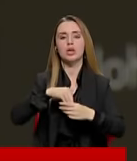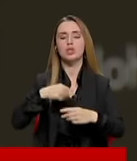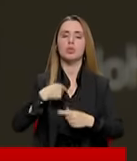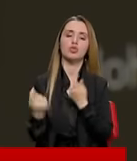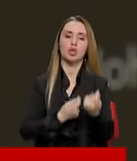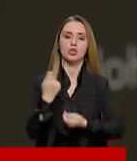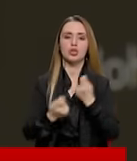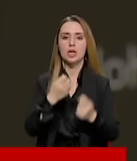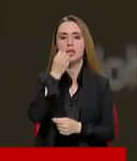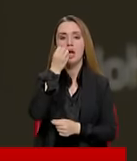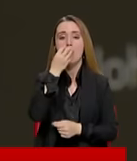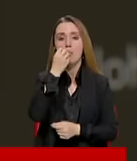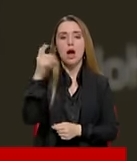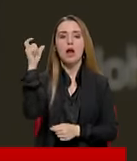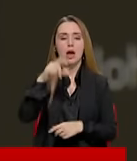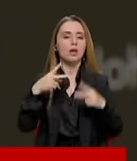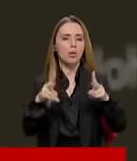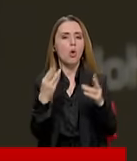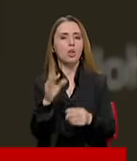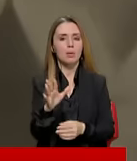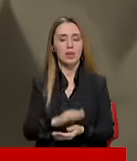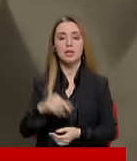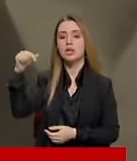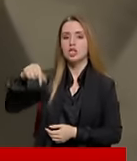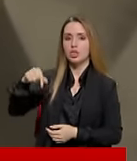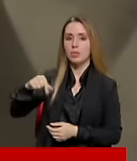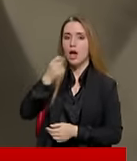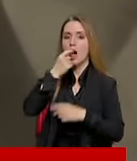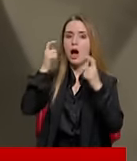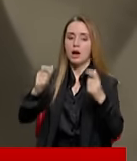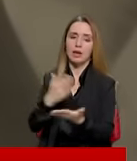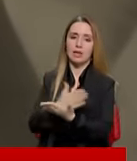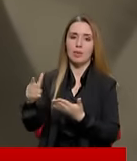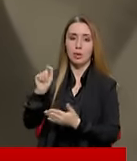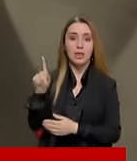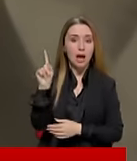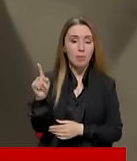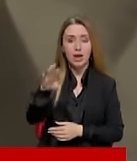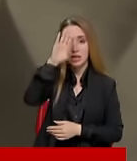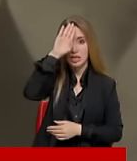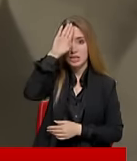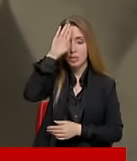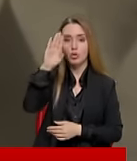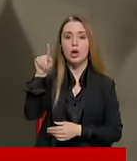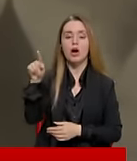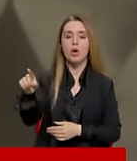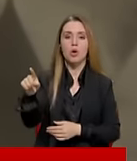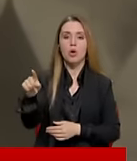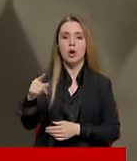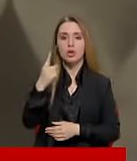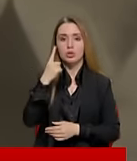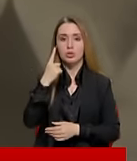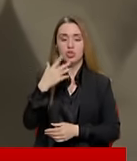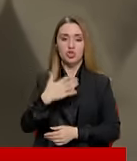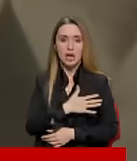geleni yapacağız baharı sanıyorum açacağız Efendim şimdi E Ankara'yla devam edeceğiz yalnız İstanbul'da işlen ve Cumhuriyet